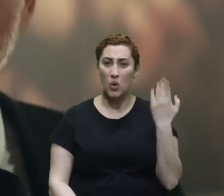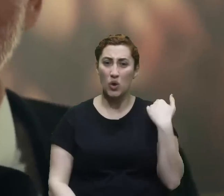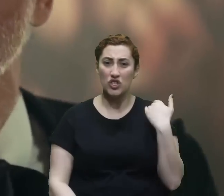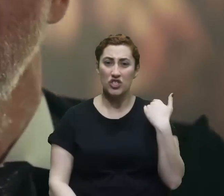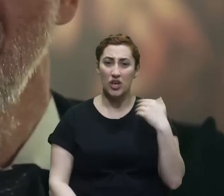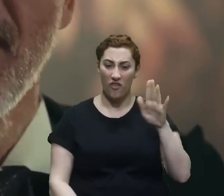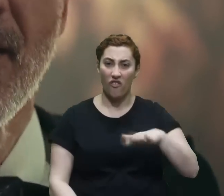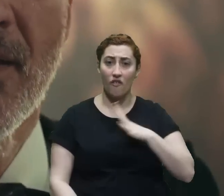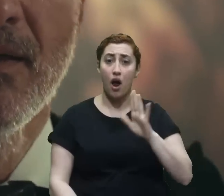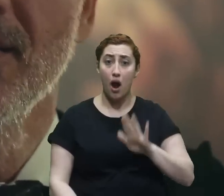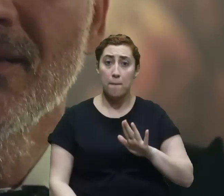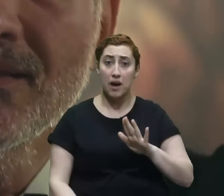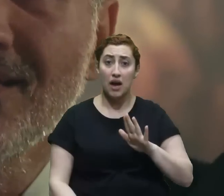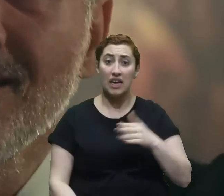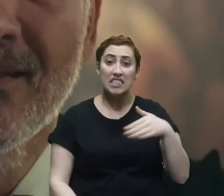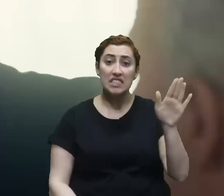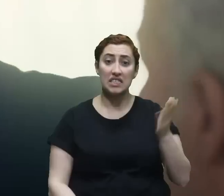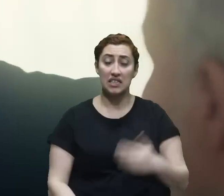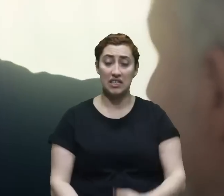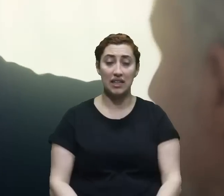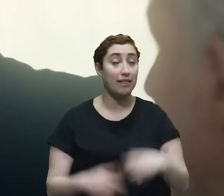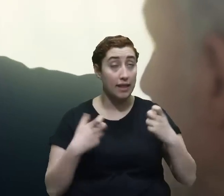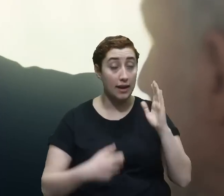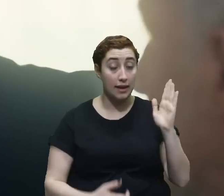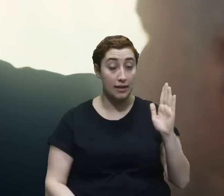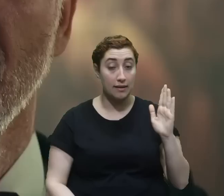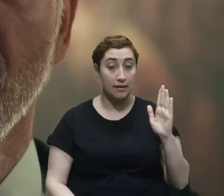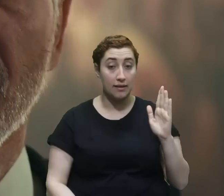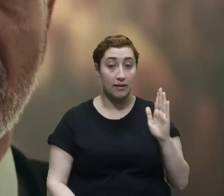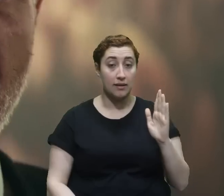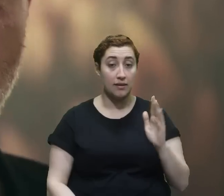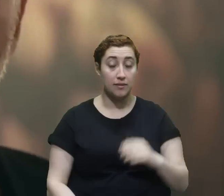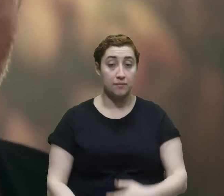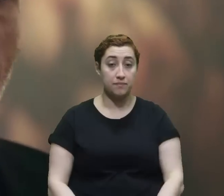Az önce buradaydı ama gitti. Nereye?